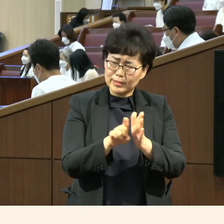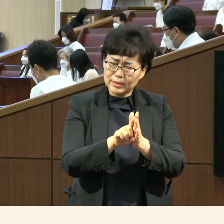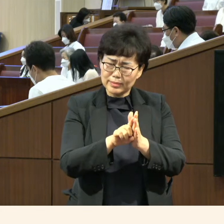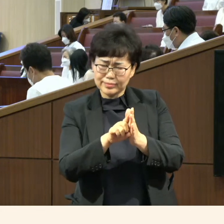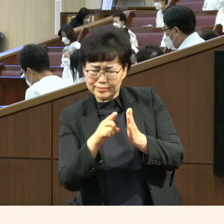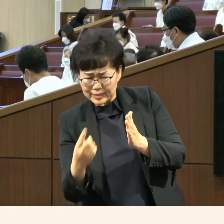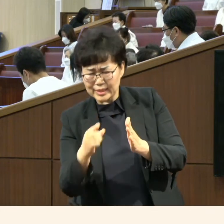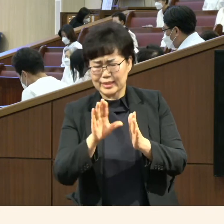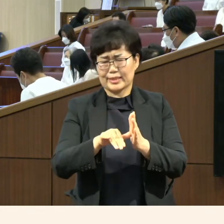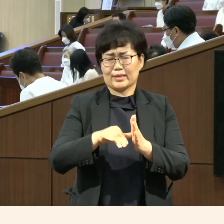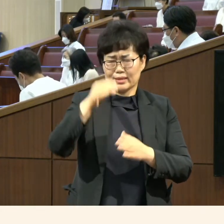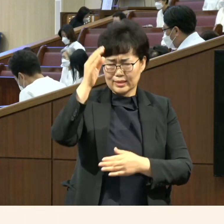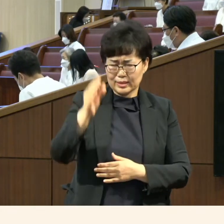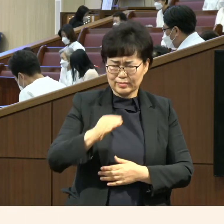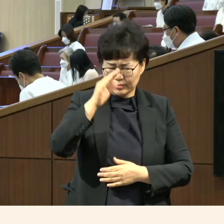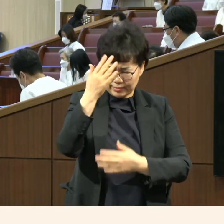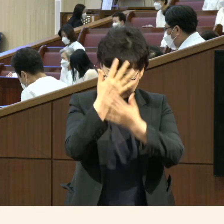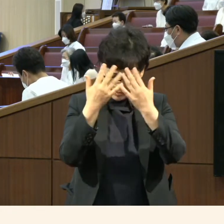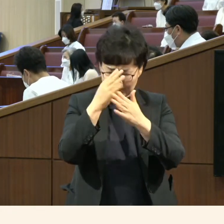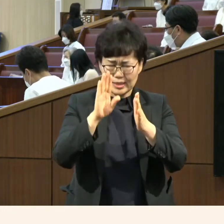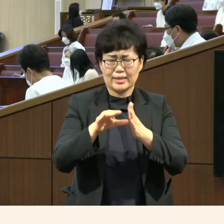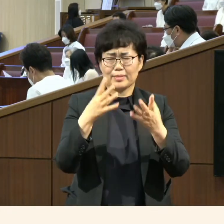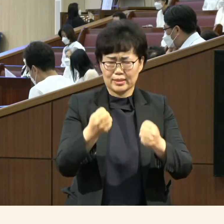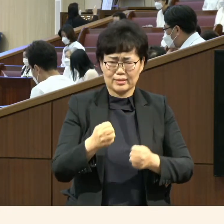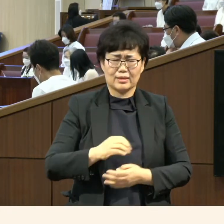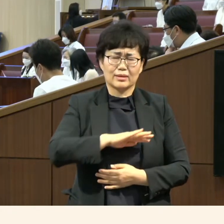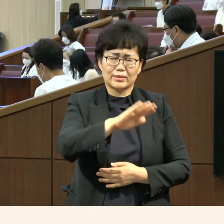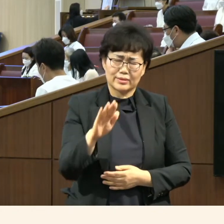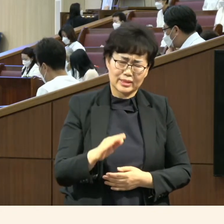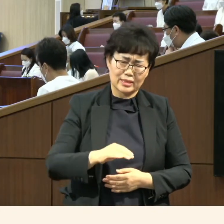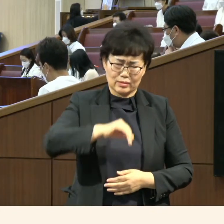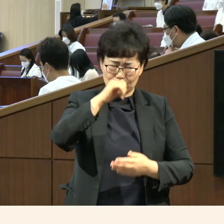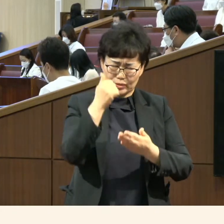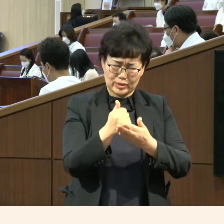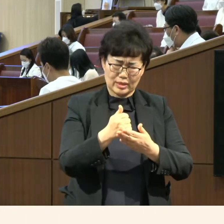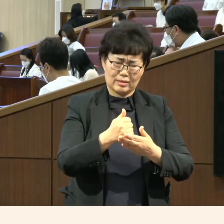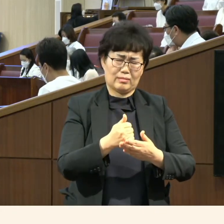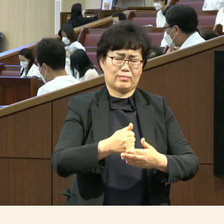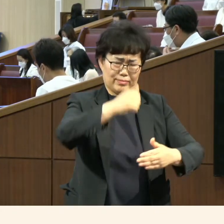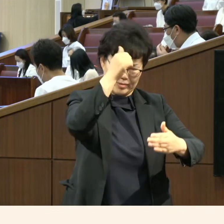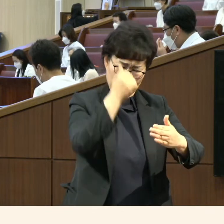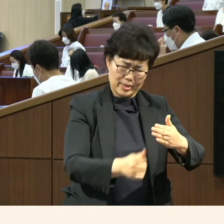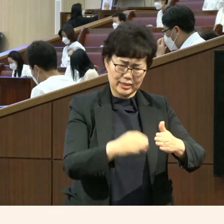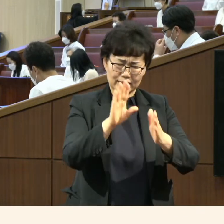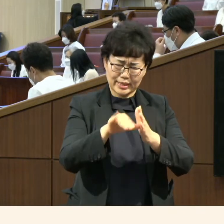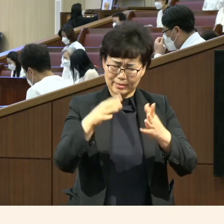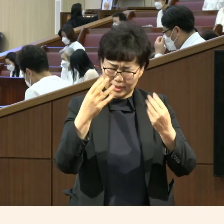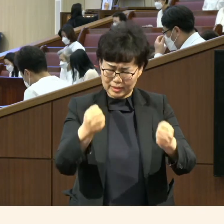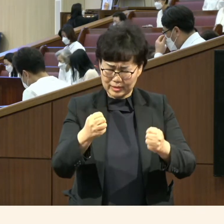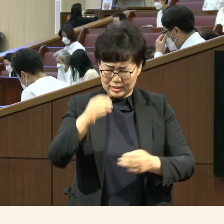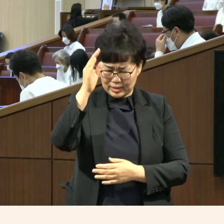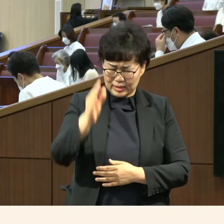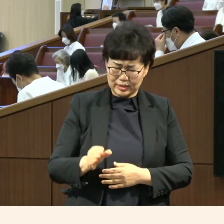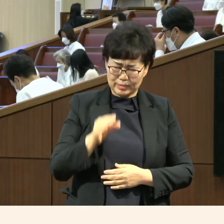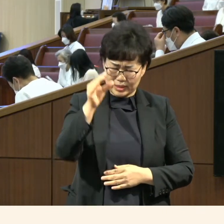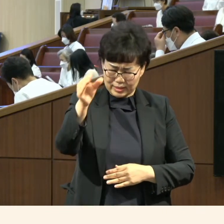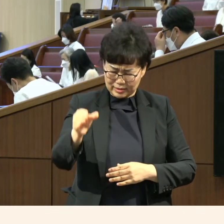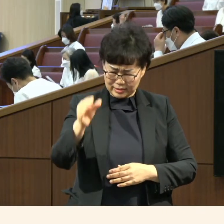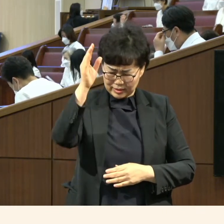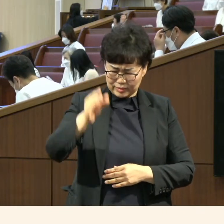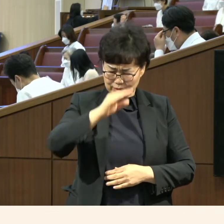많습니다. 우리가 변질될 때가 있습니다. 하나님, 십자가를 때로는 대적하는 자리에 설 때가 있습니다.